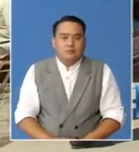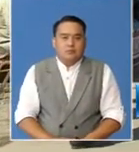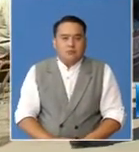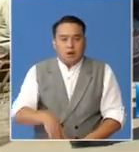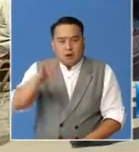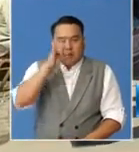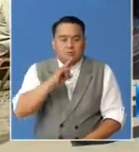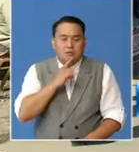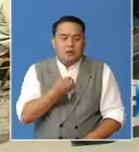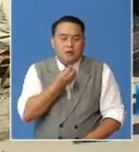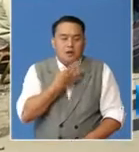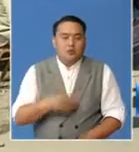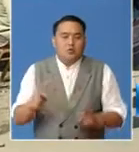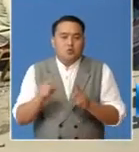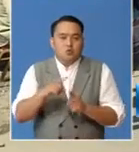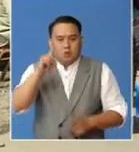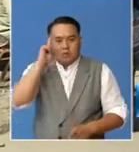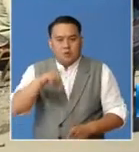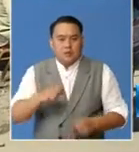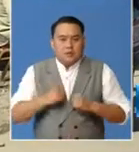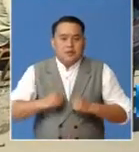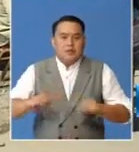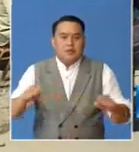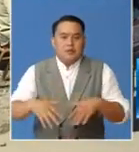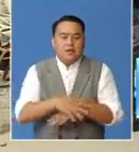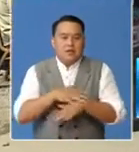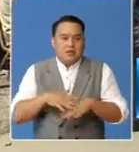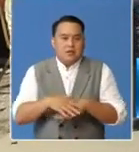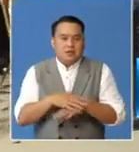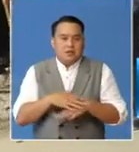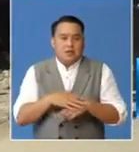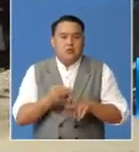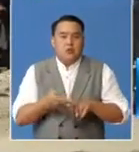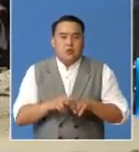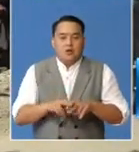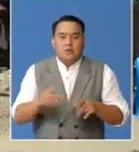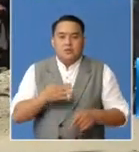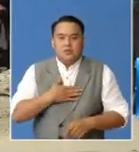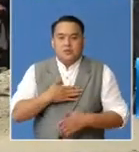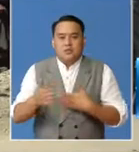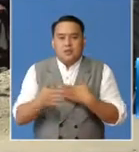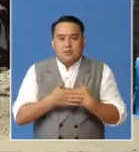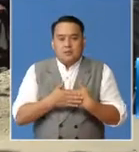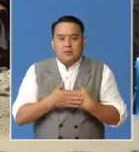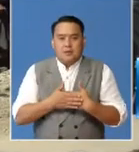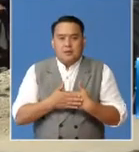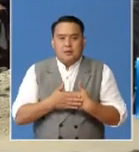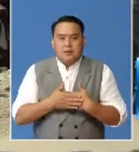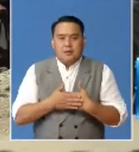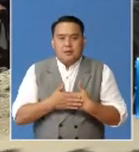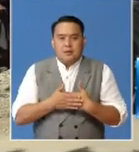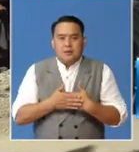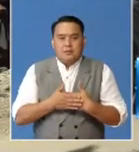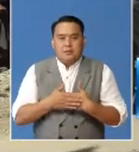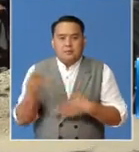білесіңдер. Елінің атын ері шығарады, ерінің атын елі шығарады деген. Біздің алдымыздағы